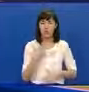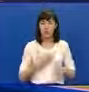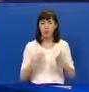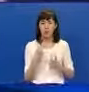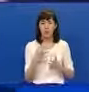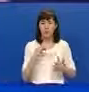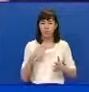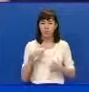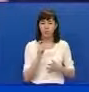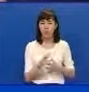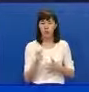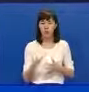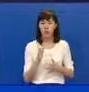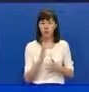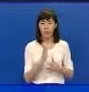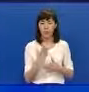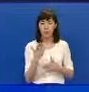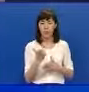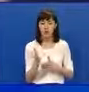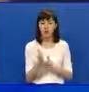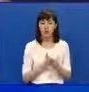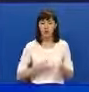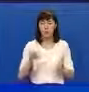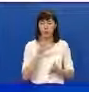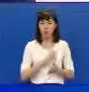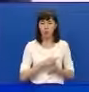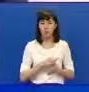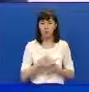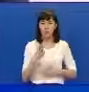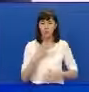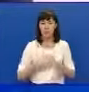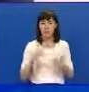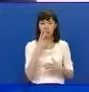болғаныңызға. Біздің қызметіне пайдалана жеріңіз, қызын көріңіз.